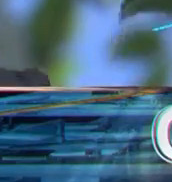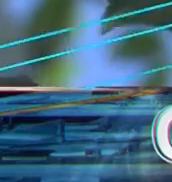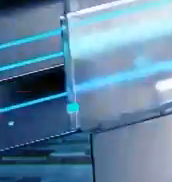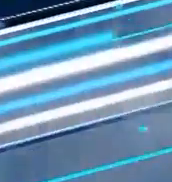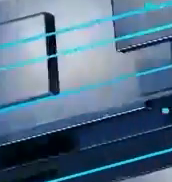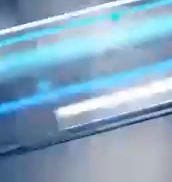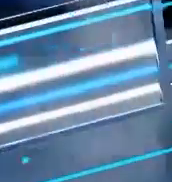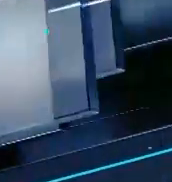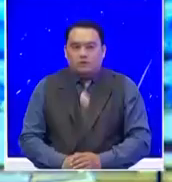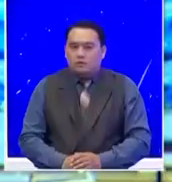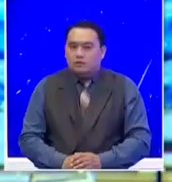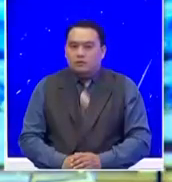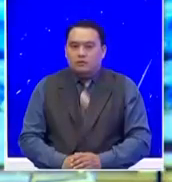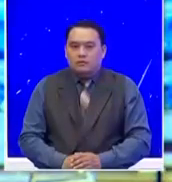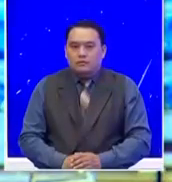году?